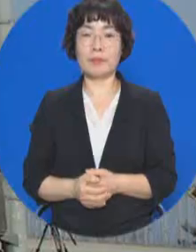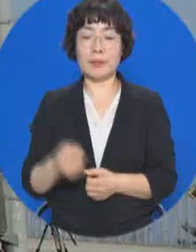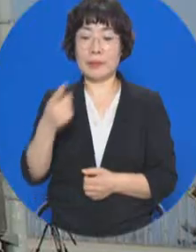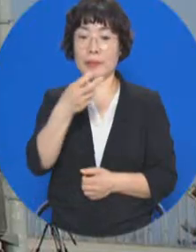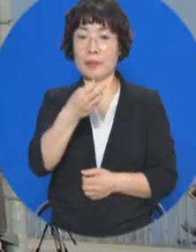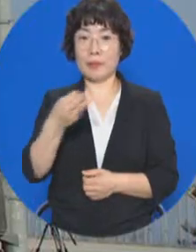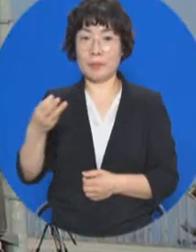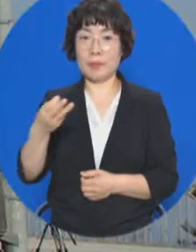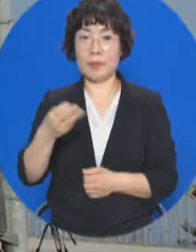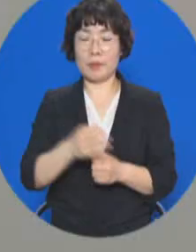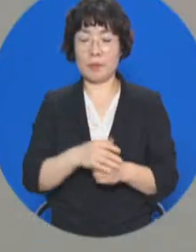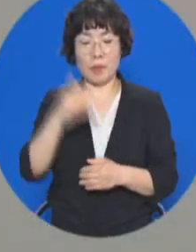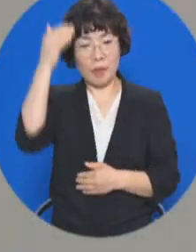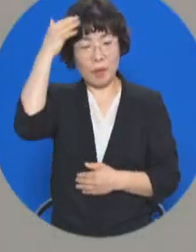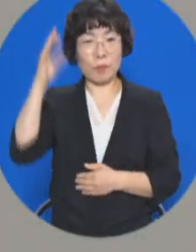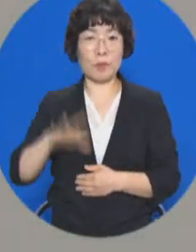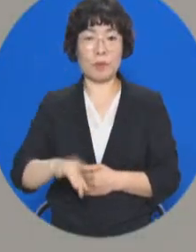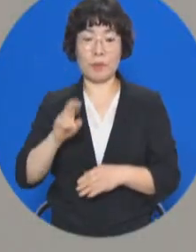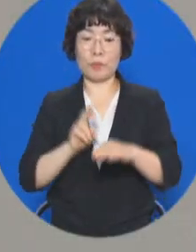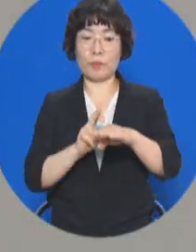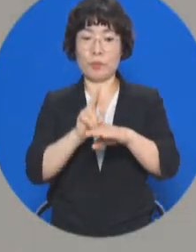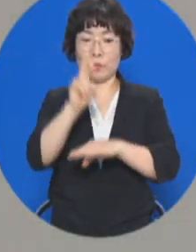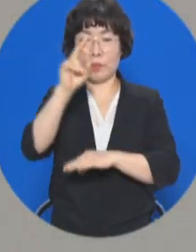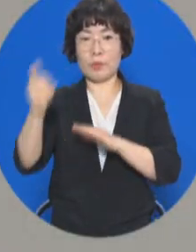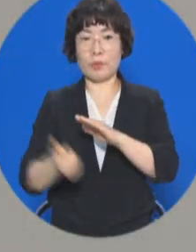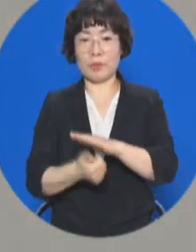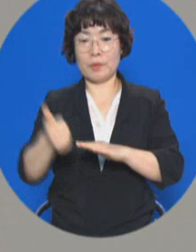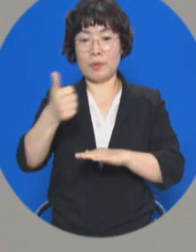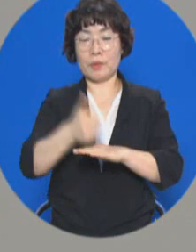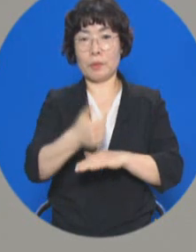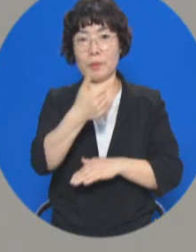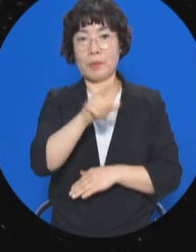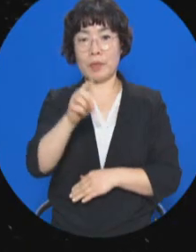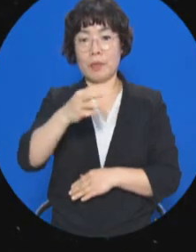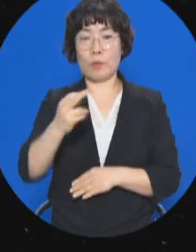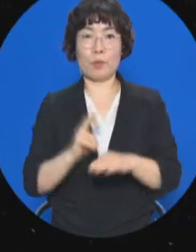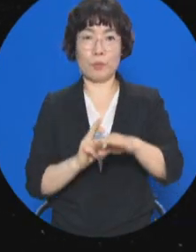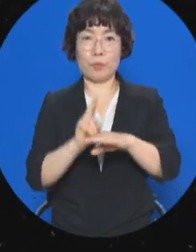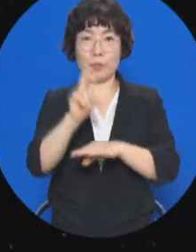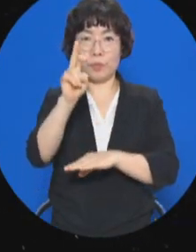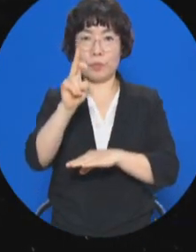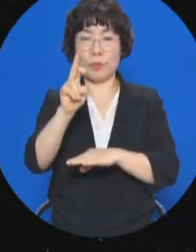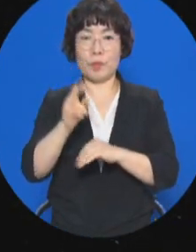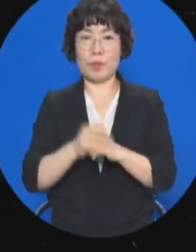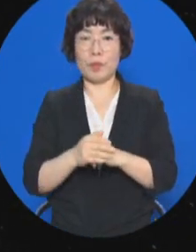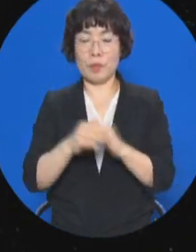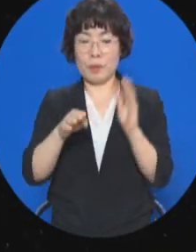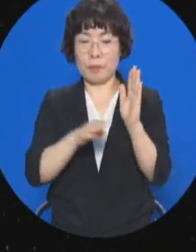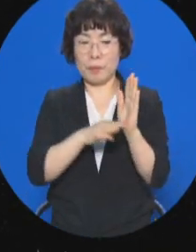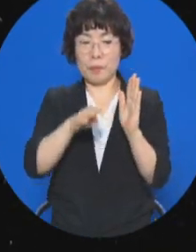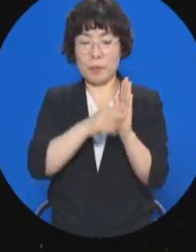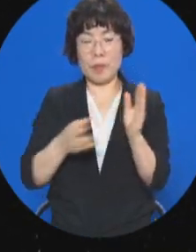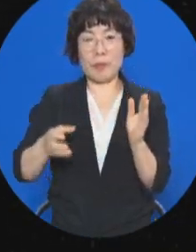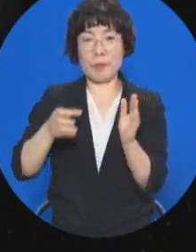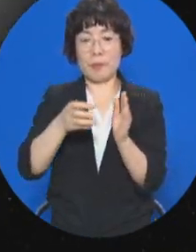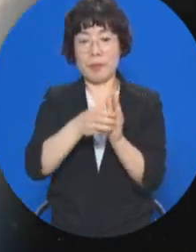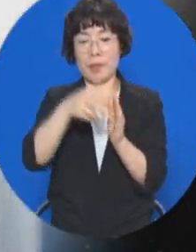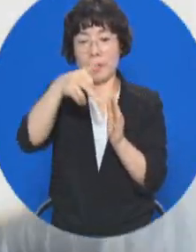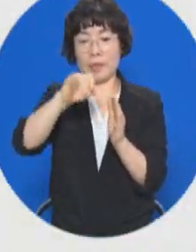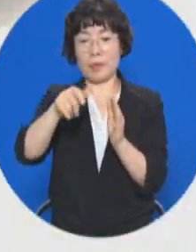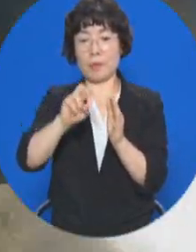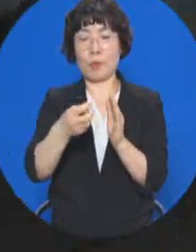지난 2013년 우리나라 최초로 우주 발사에 성공한 나로호입니다. 이 발사체 2단부에 장착된